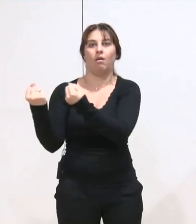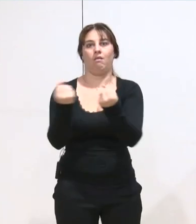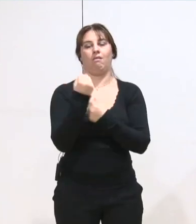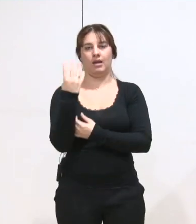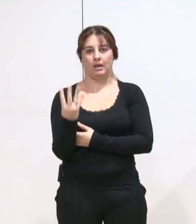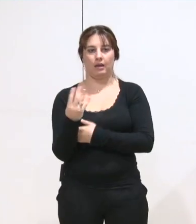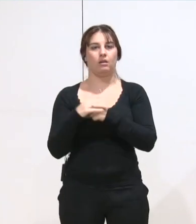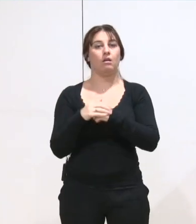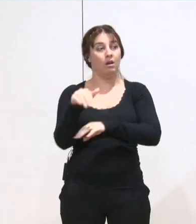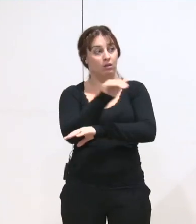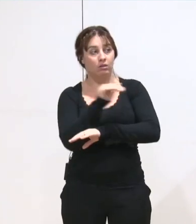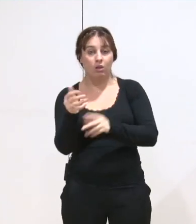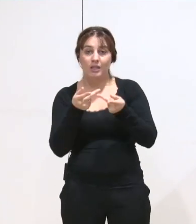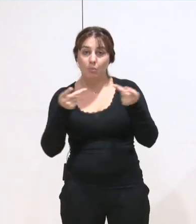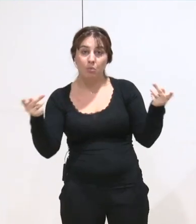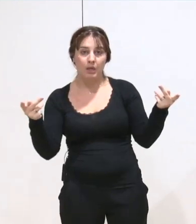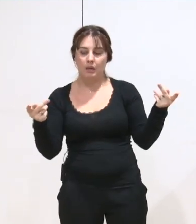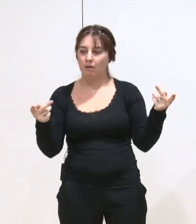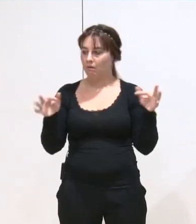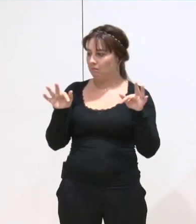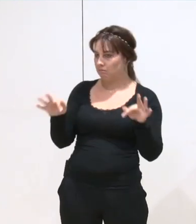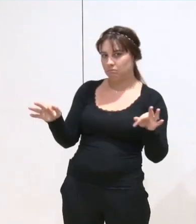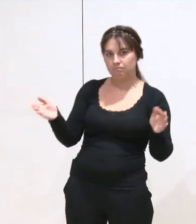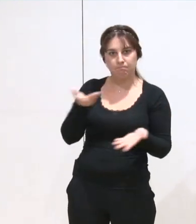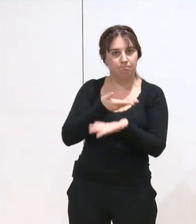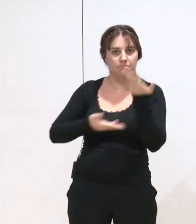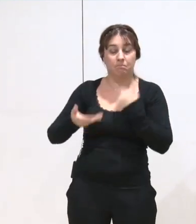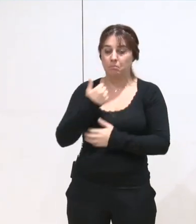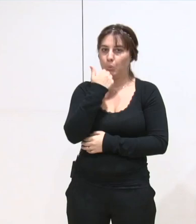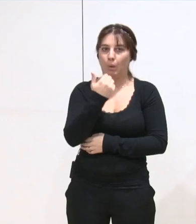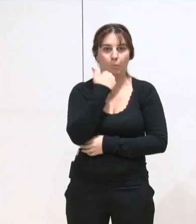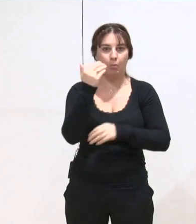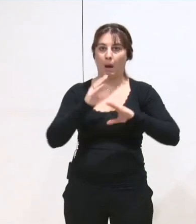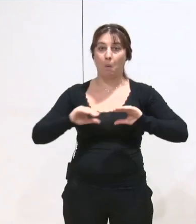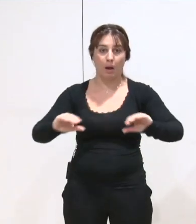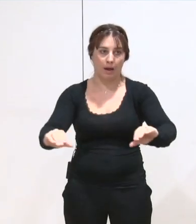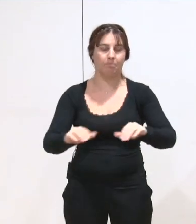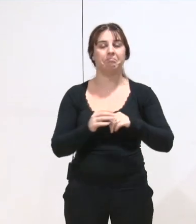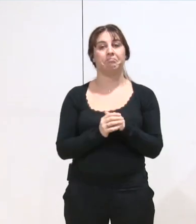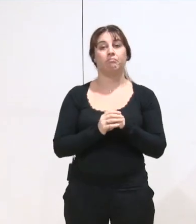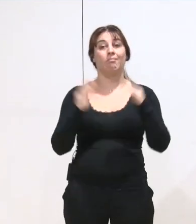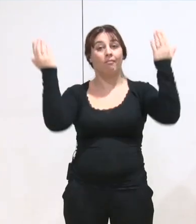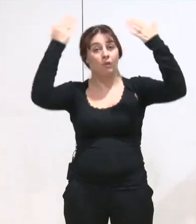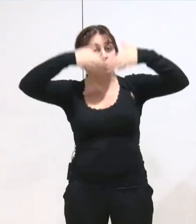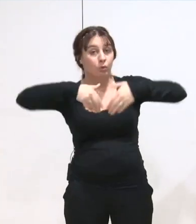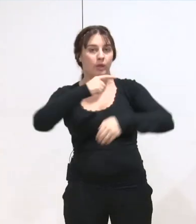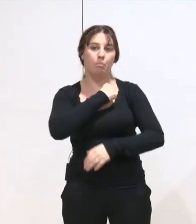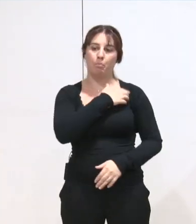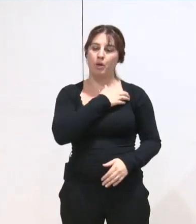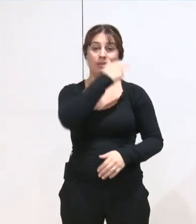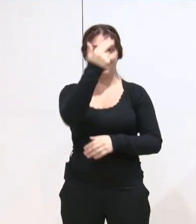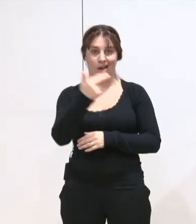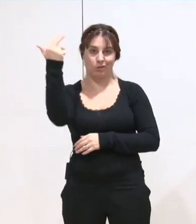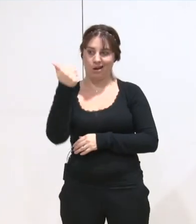publique, une telle organisation n'est pas en situation ni en capacité de l'obtenir. Quant à la nuit, la police nationale est elle aussi